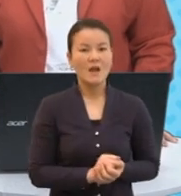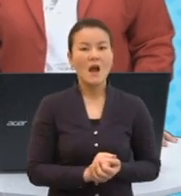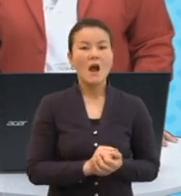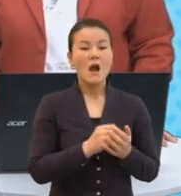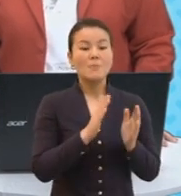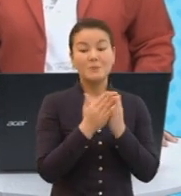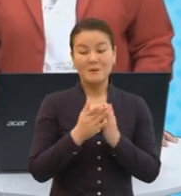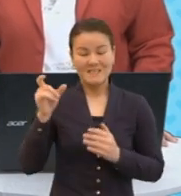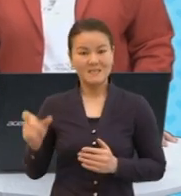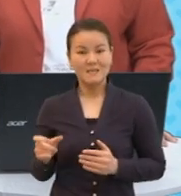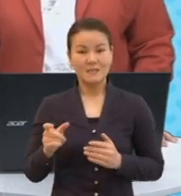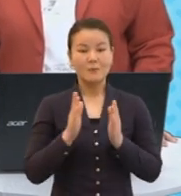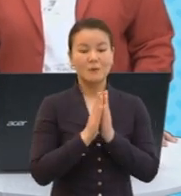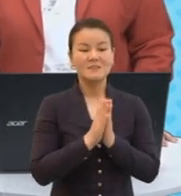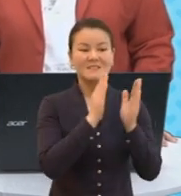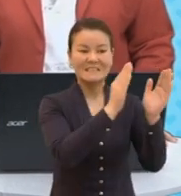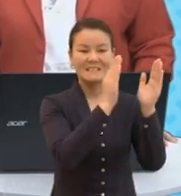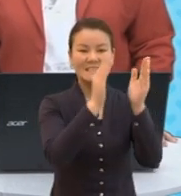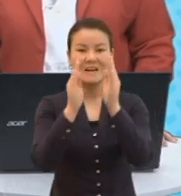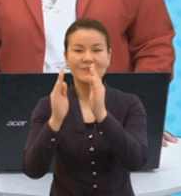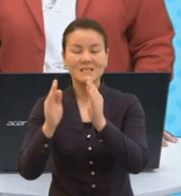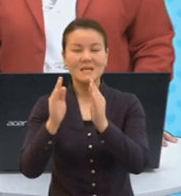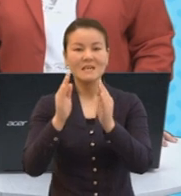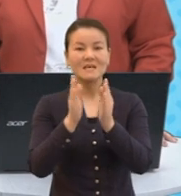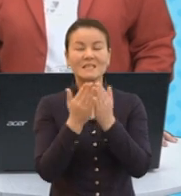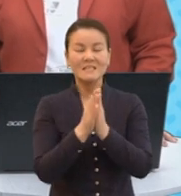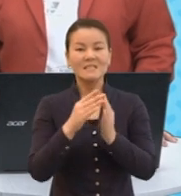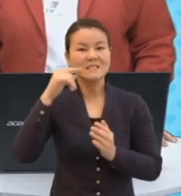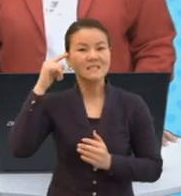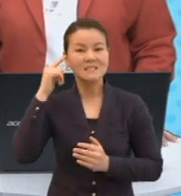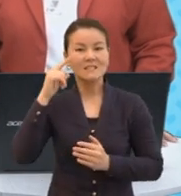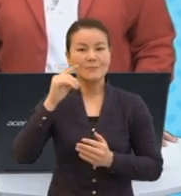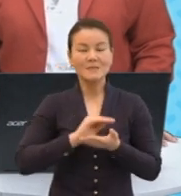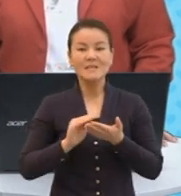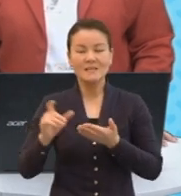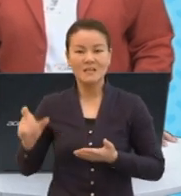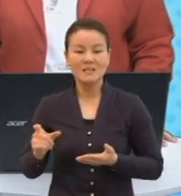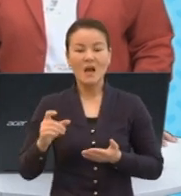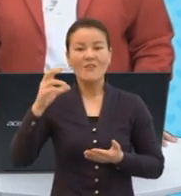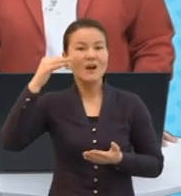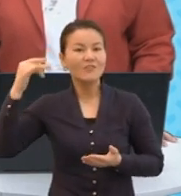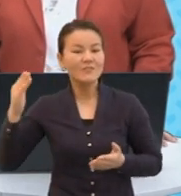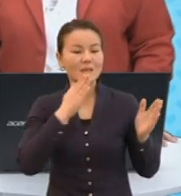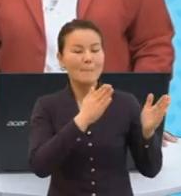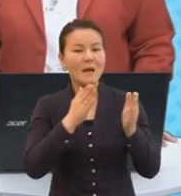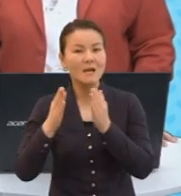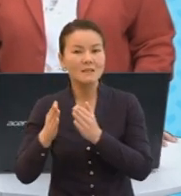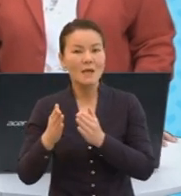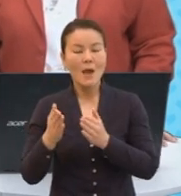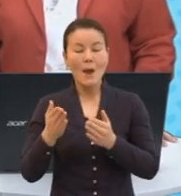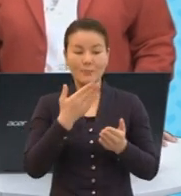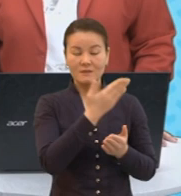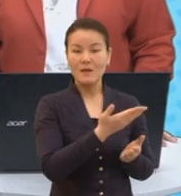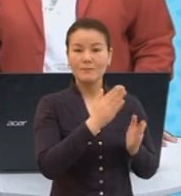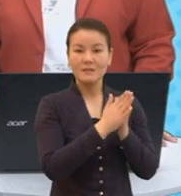Библиотекарь попросил вас расставить книги кыргызских писателей в алфавитном порядке. Перед нами